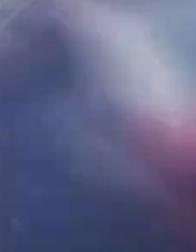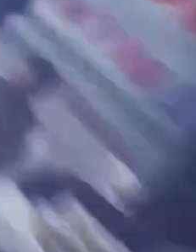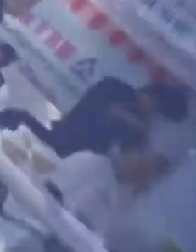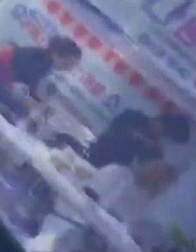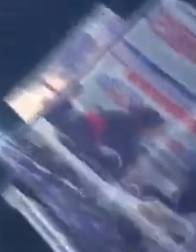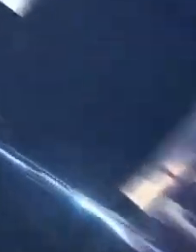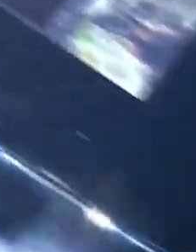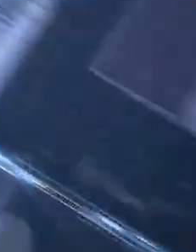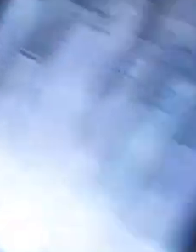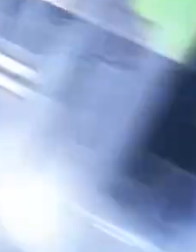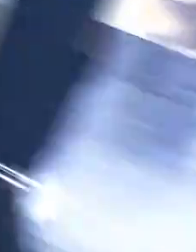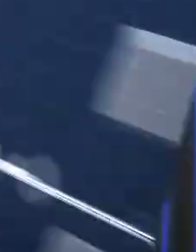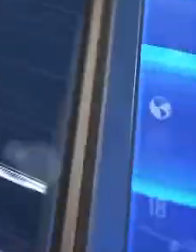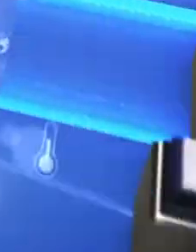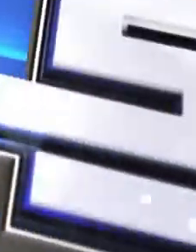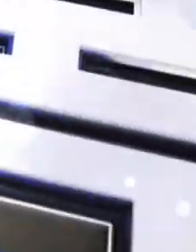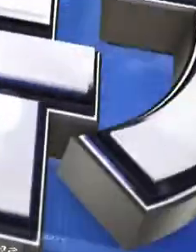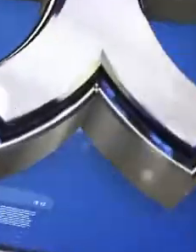으